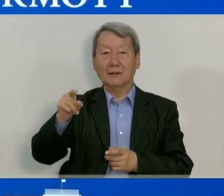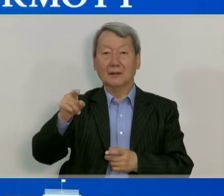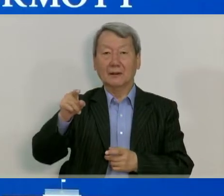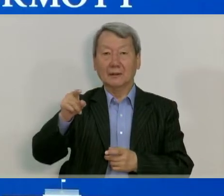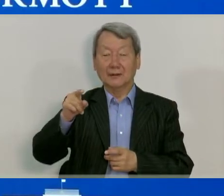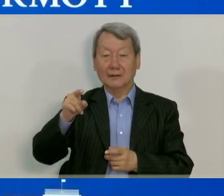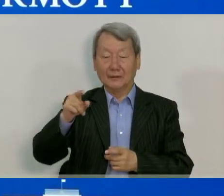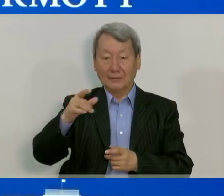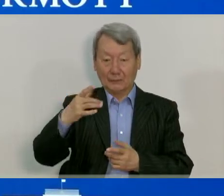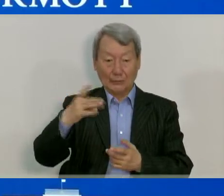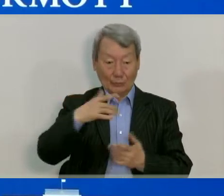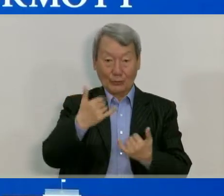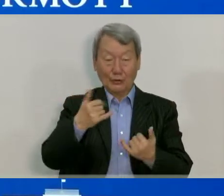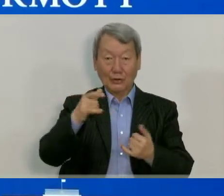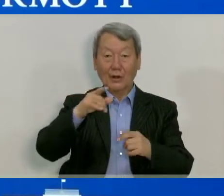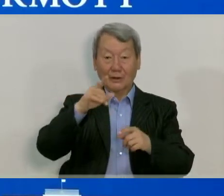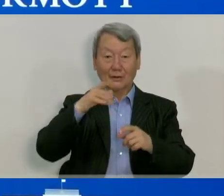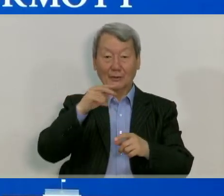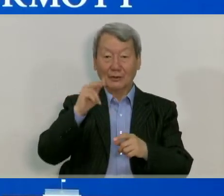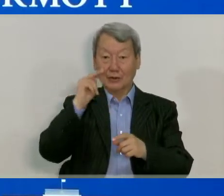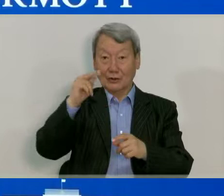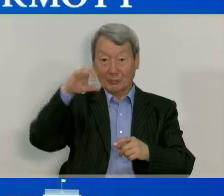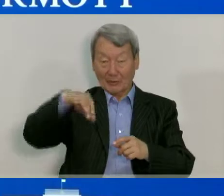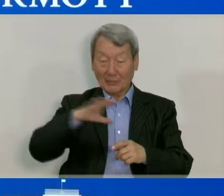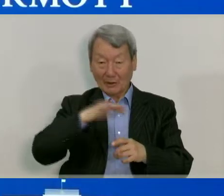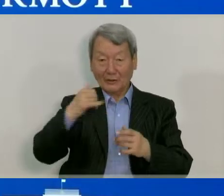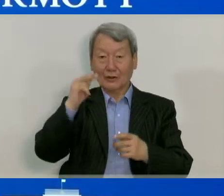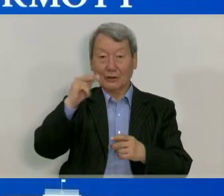біраздағы тоқталып кете тұрған болсақ, бүгінгі күні